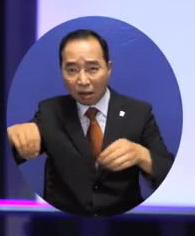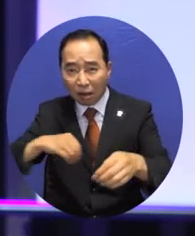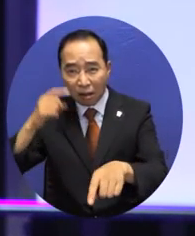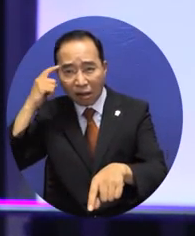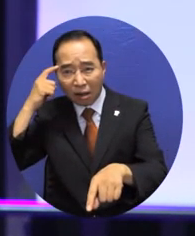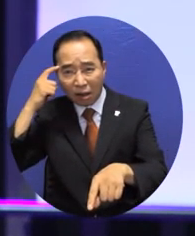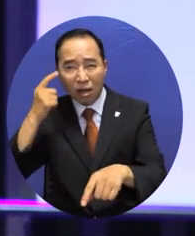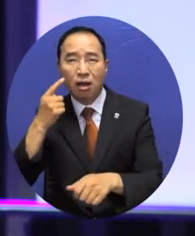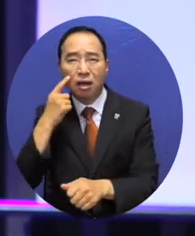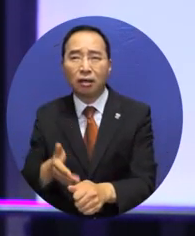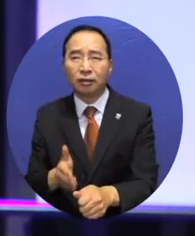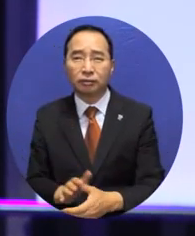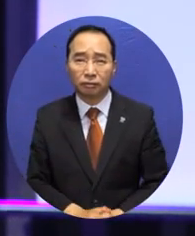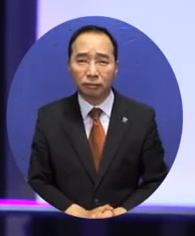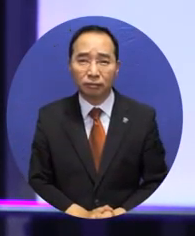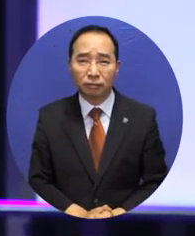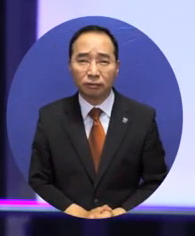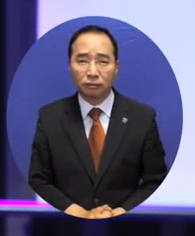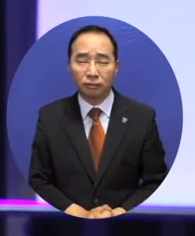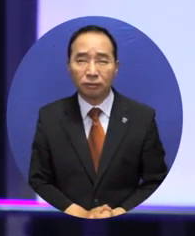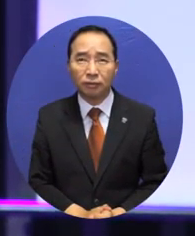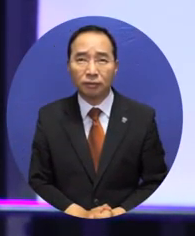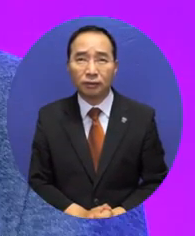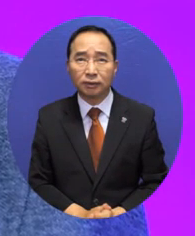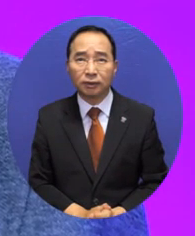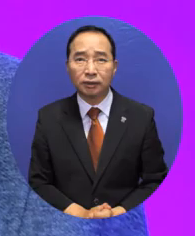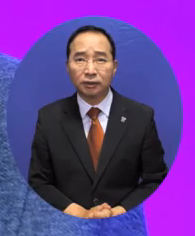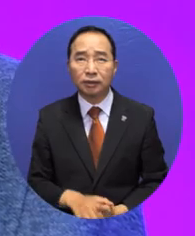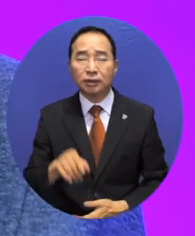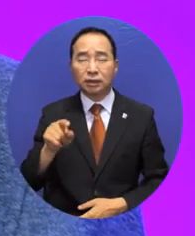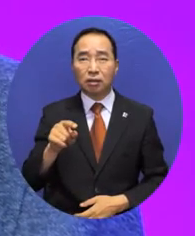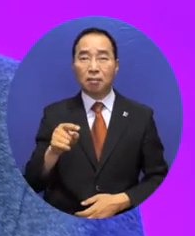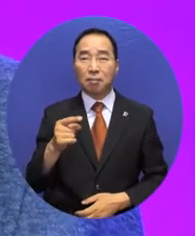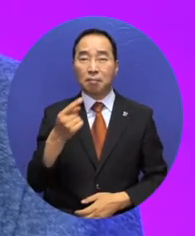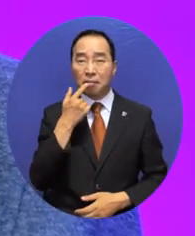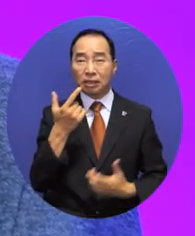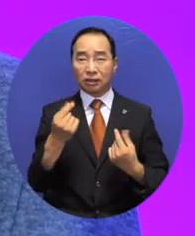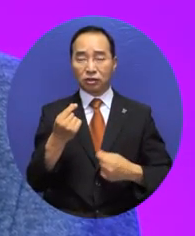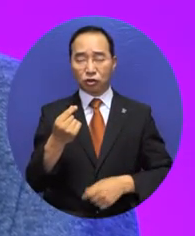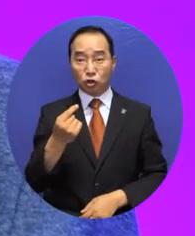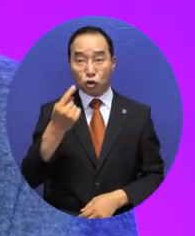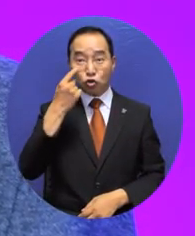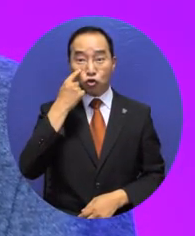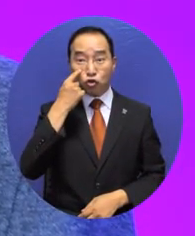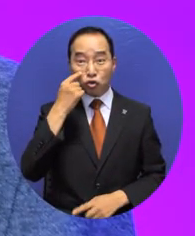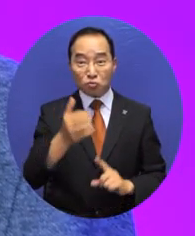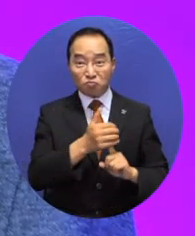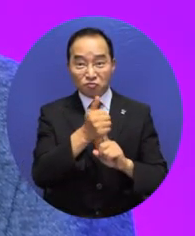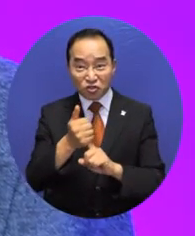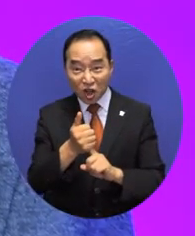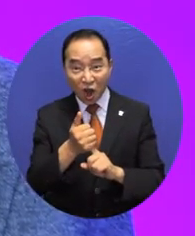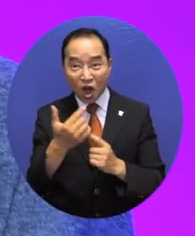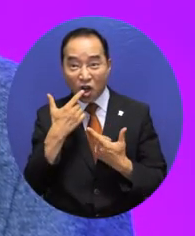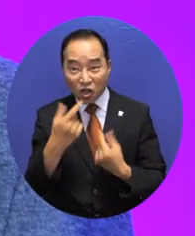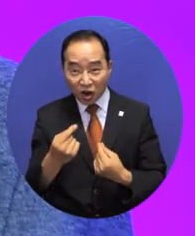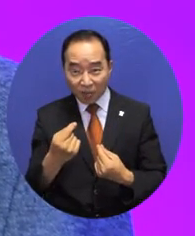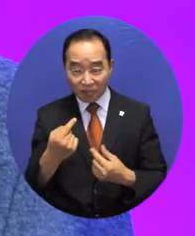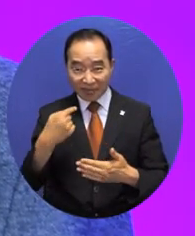우리는 이 동일성을 깨는 눈부처 차이의 패러다임을